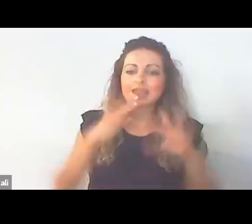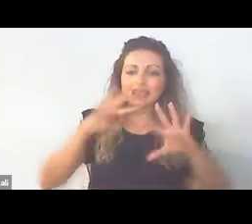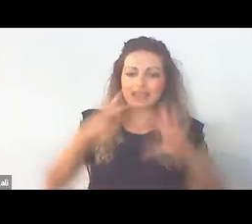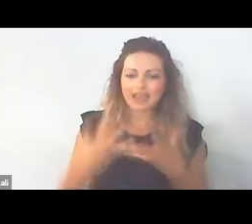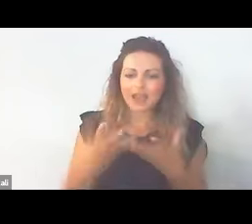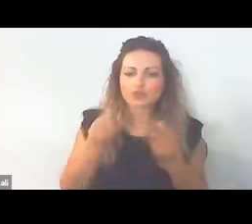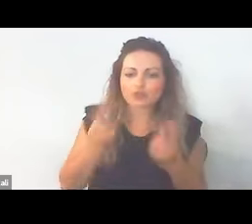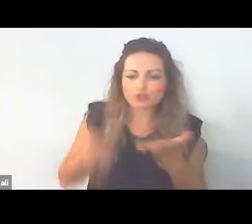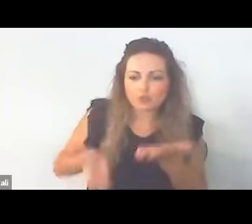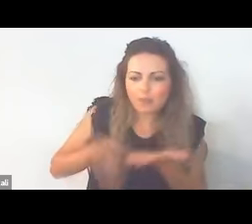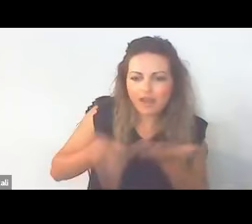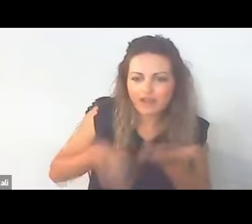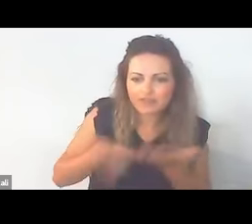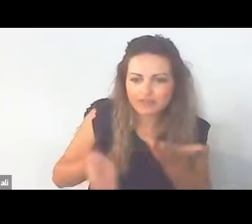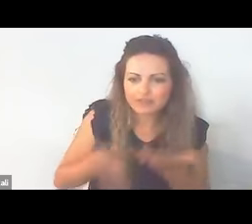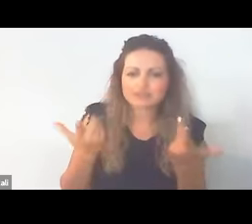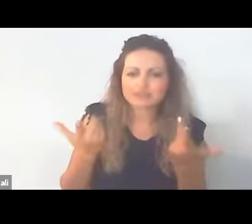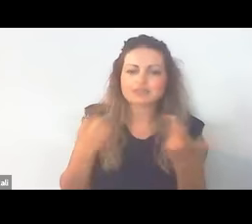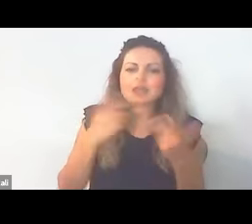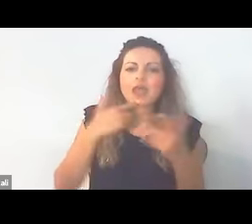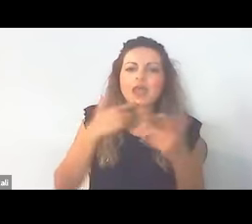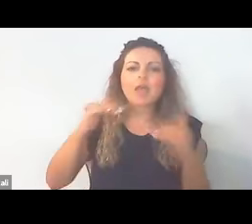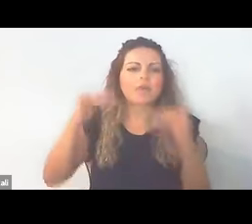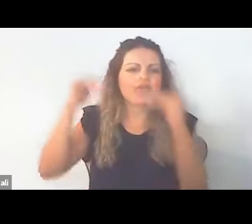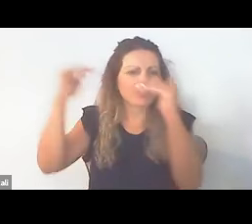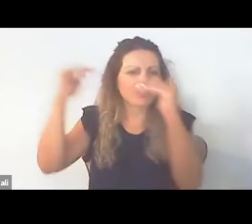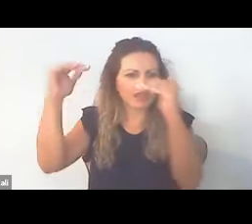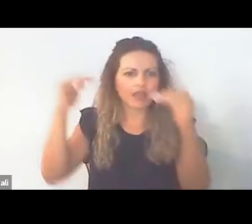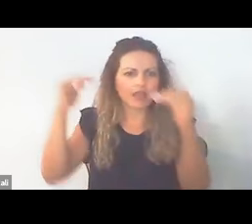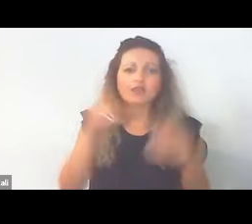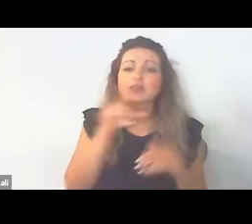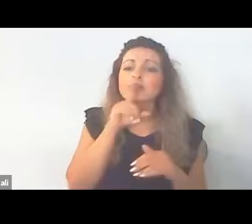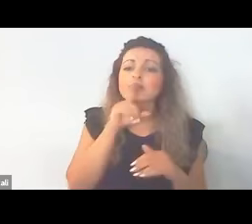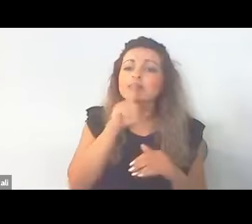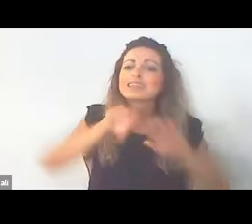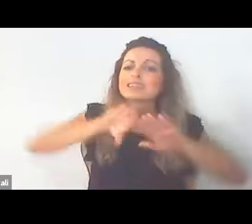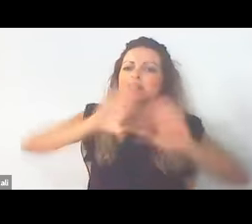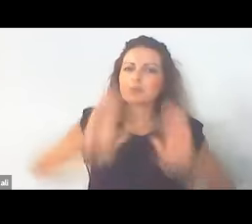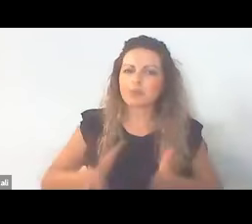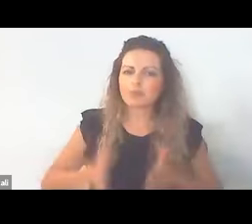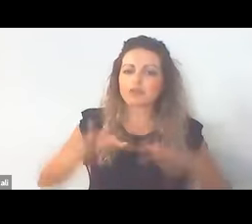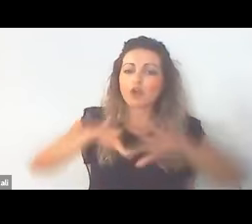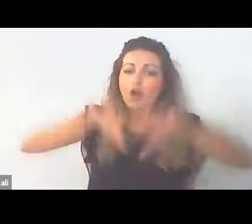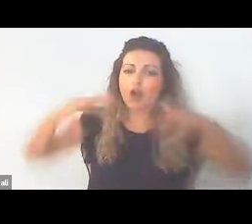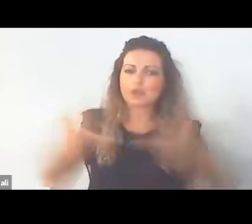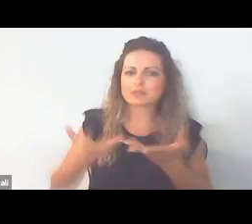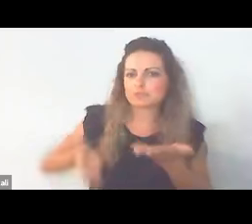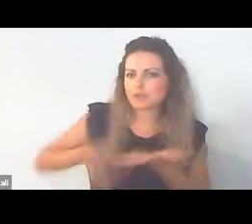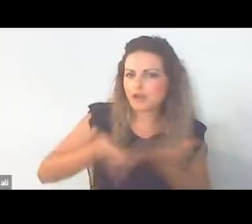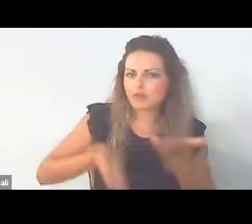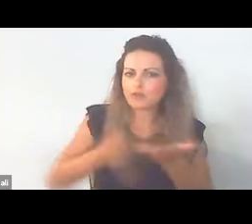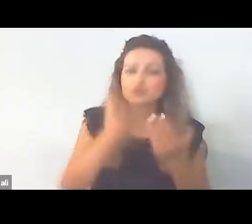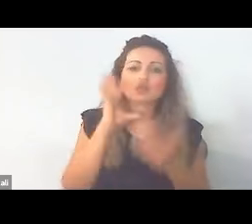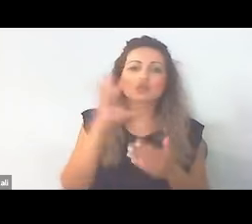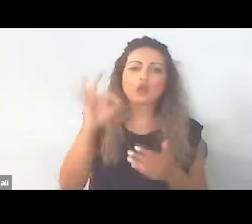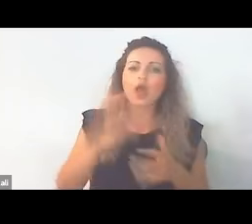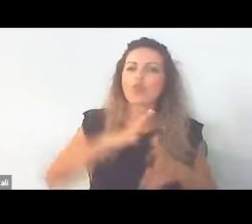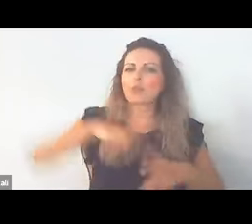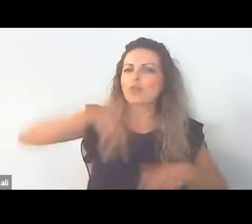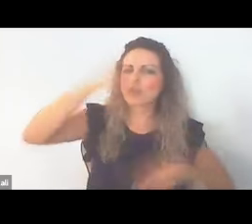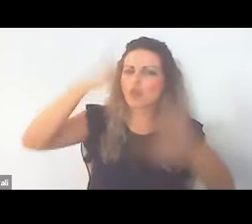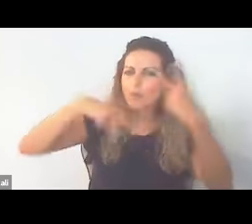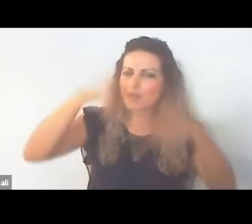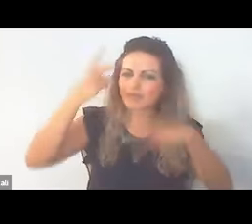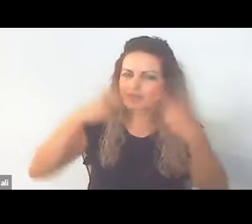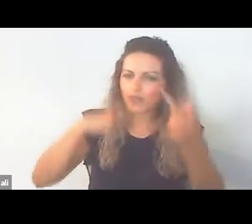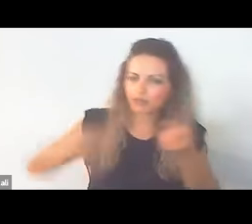σε θεσμικό και νομικό επίπεδο αποτελεί αναπόσπαστο τμήμα της συνολικής της παρέμβασης για την προάσπιση των ανθρωπίνων δικαιωμάτων.